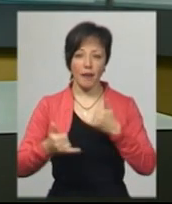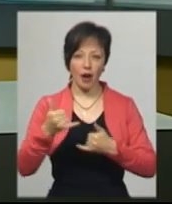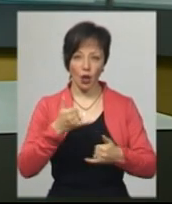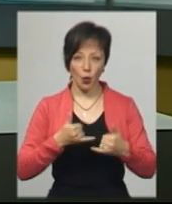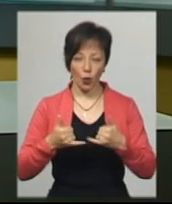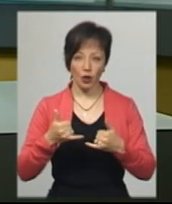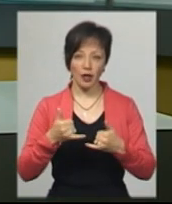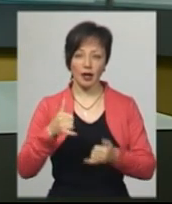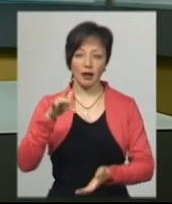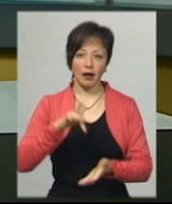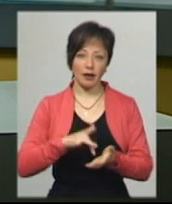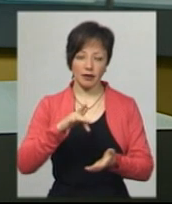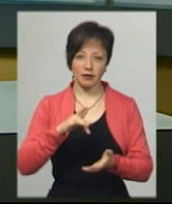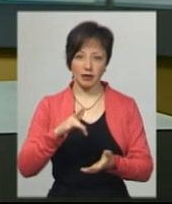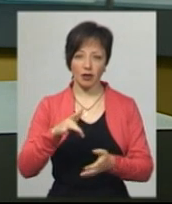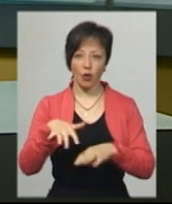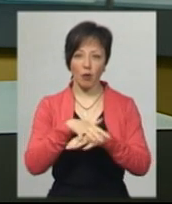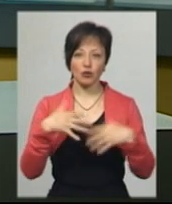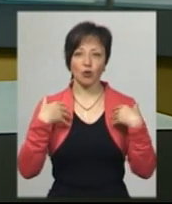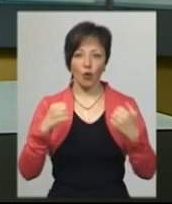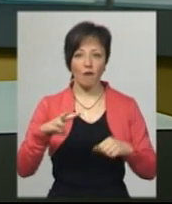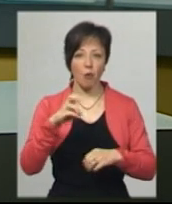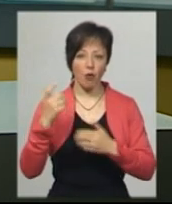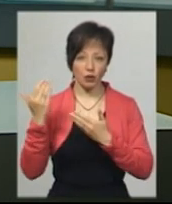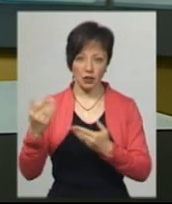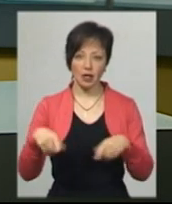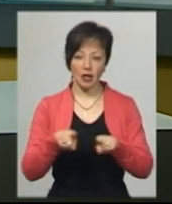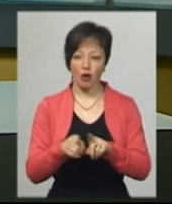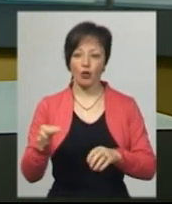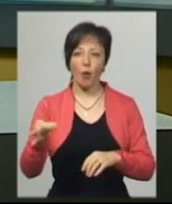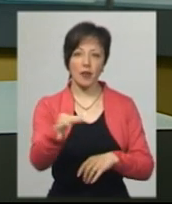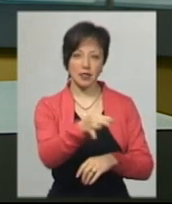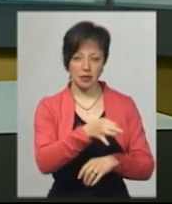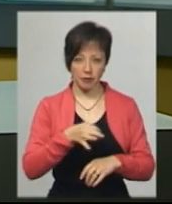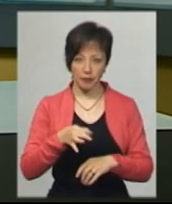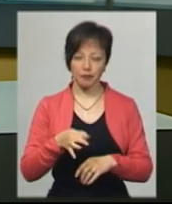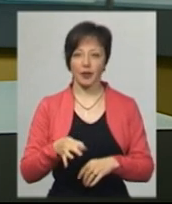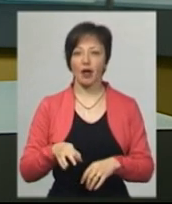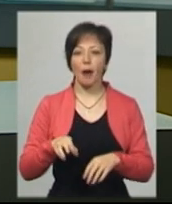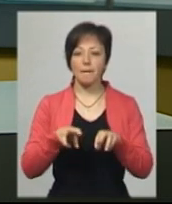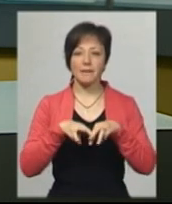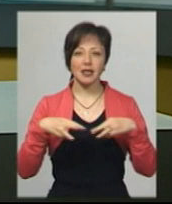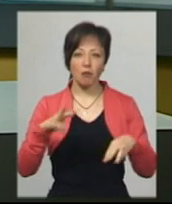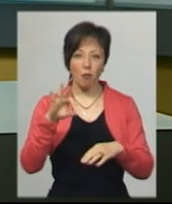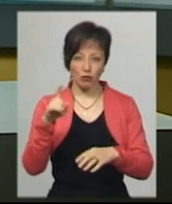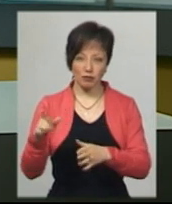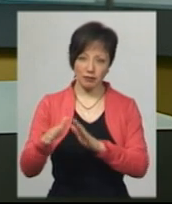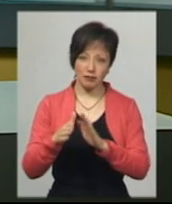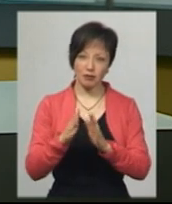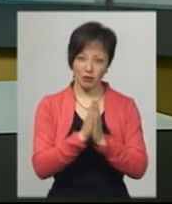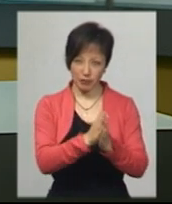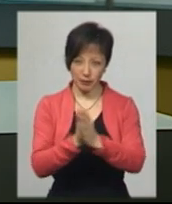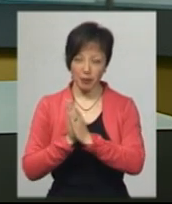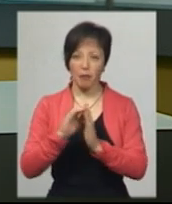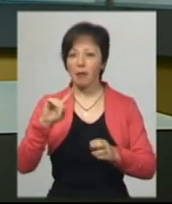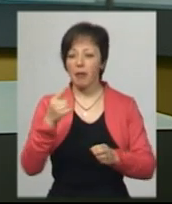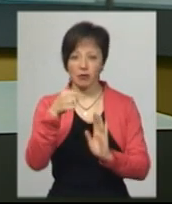-лабораторією Центру громадського здоров'я України, а також обласними лабораторіями. МОЗ закликає, при перших симптомах респіраторних